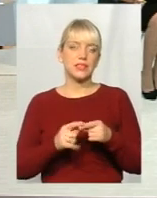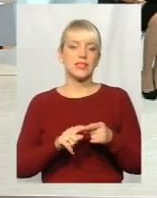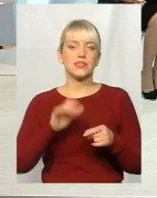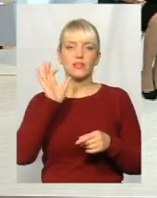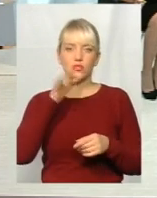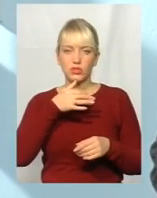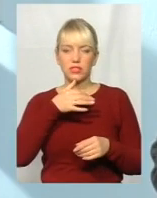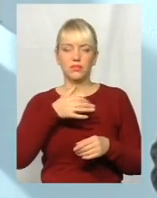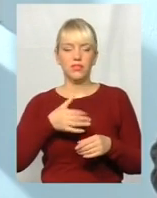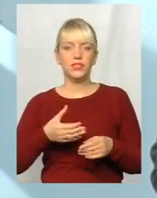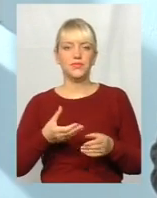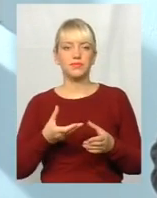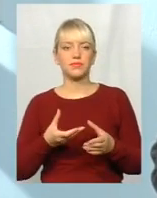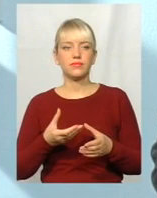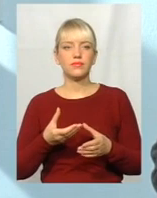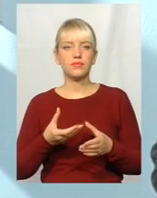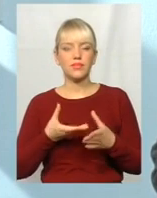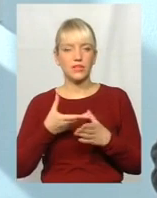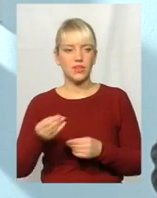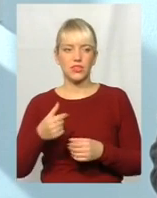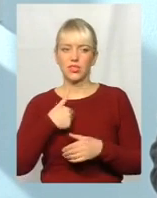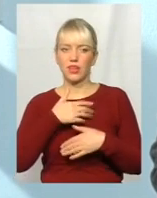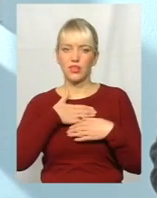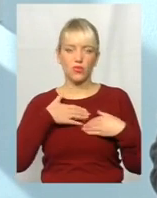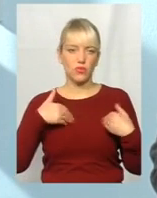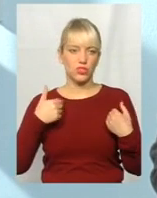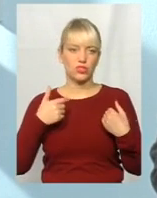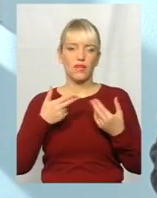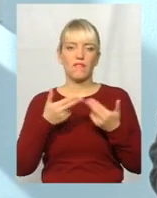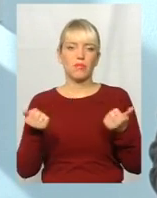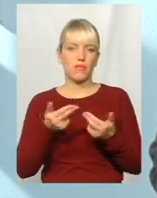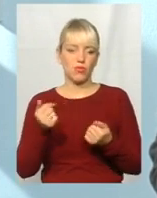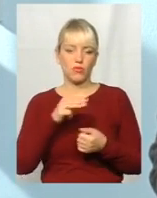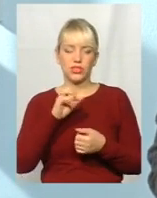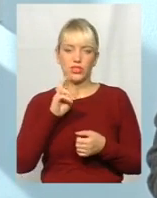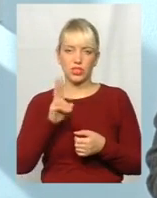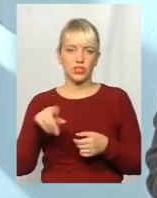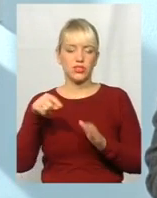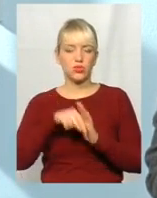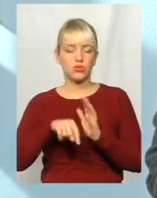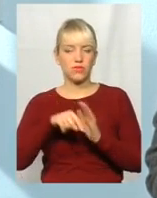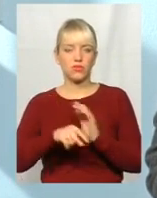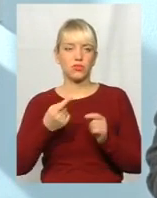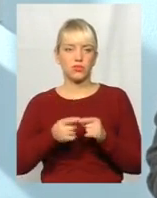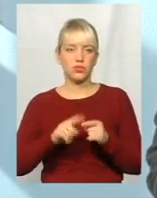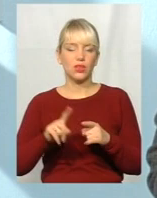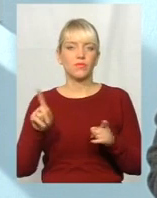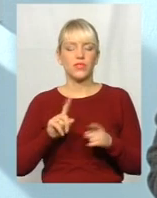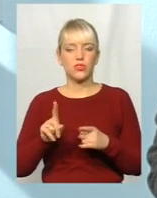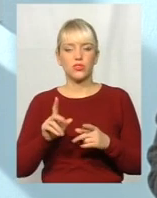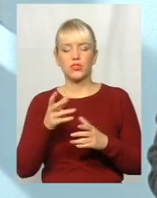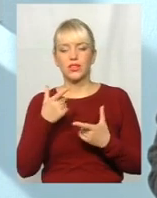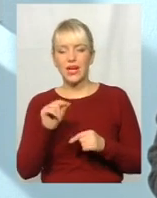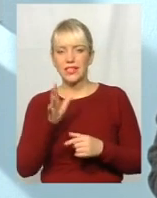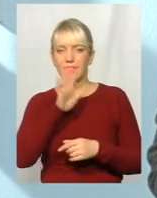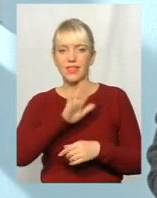серйозні важелі. Я не хочу ні в коєму разі виправдати ЖЕК стосовно того, що він десь